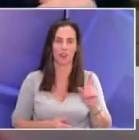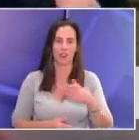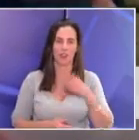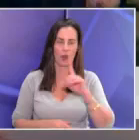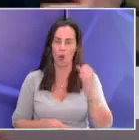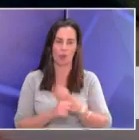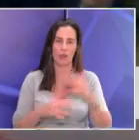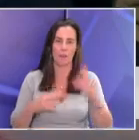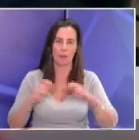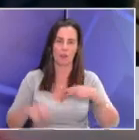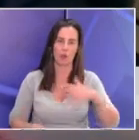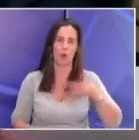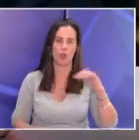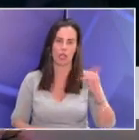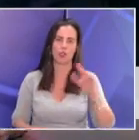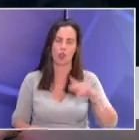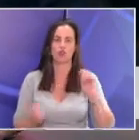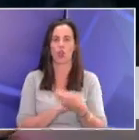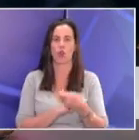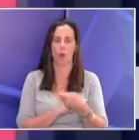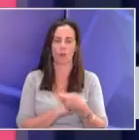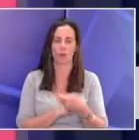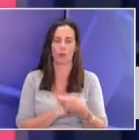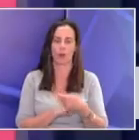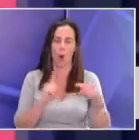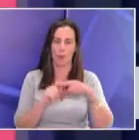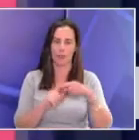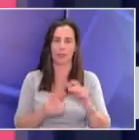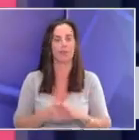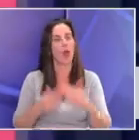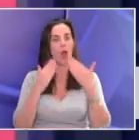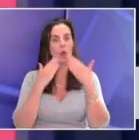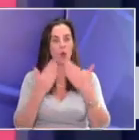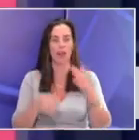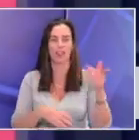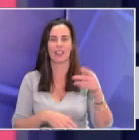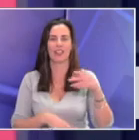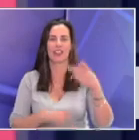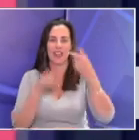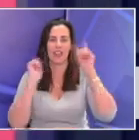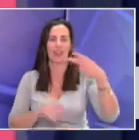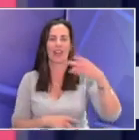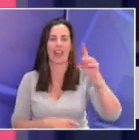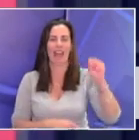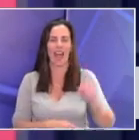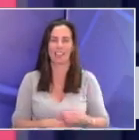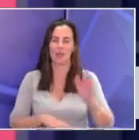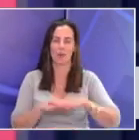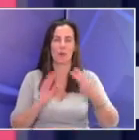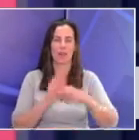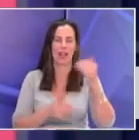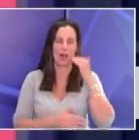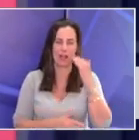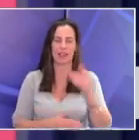לא עוסקת במחקרים, ולי יש תחושה שכן יהיה איזשהו שינוי אופטימי. תודה רבה לדוקטור הדס כהן, מומחית